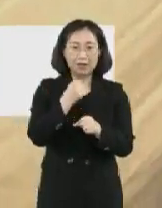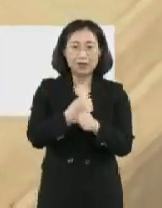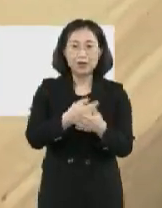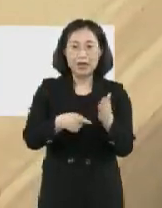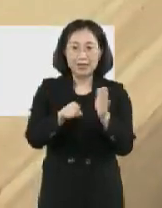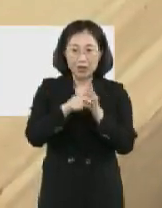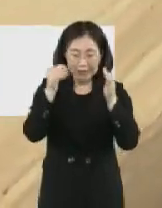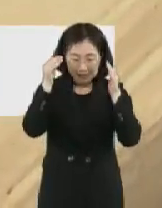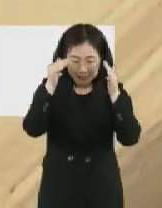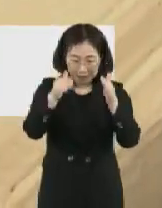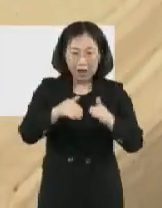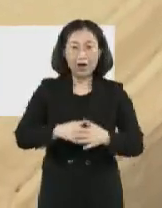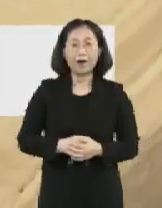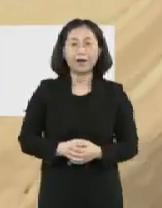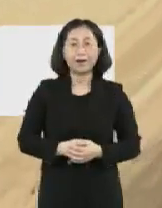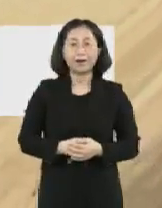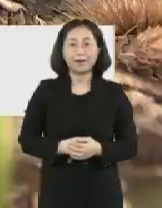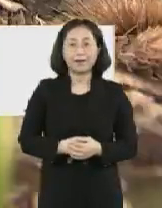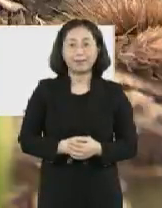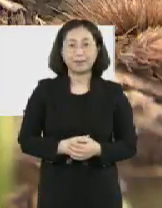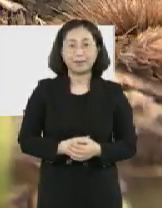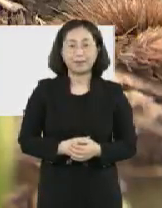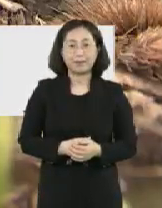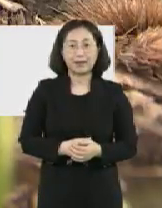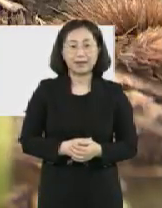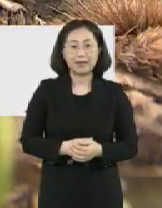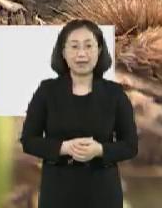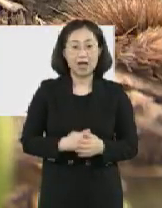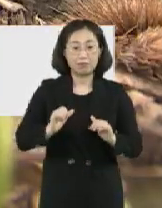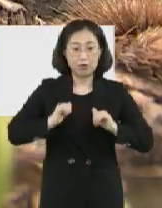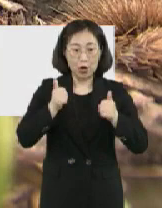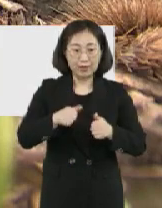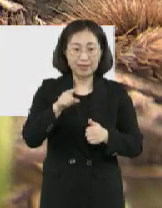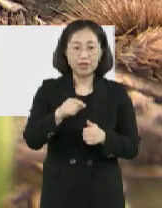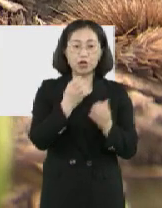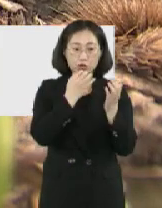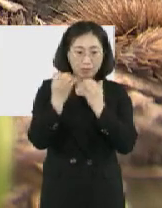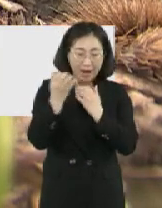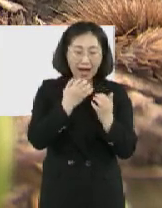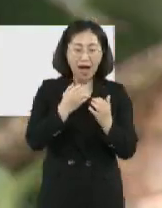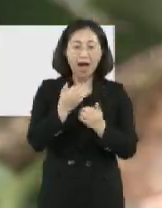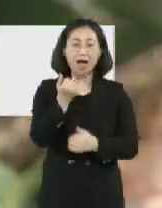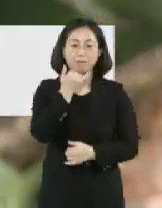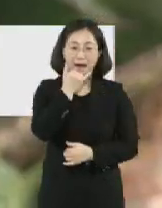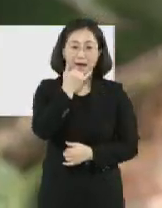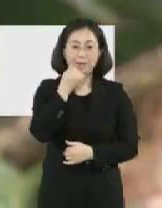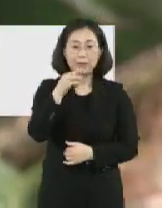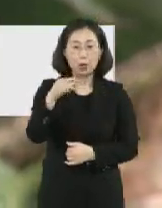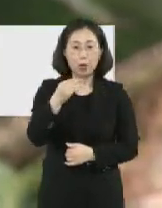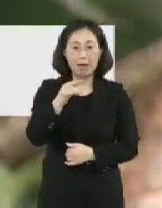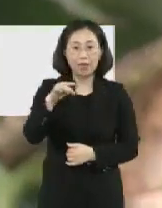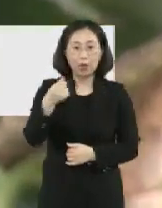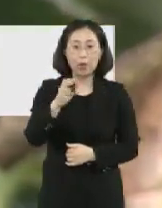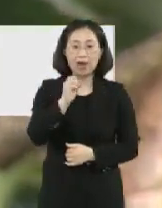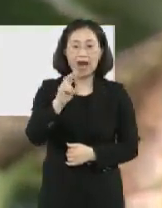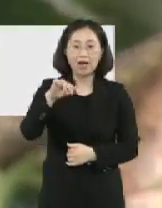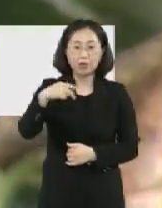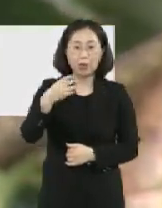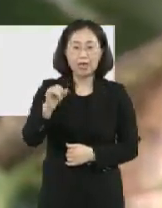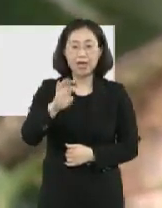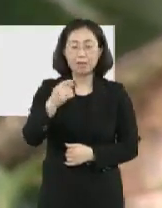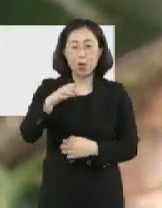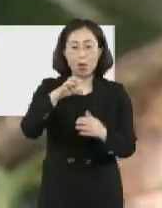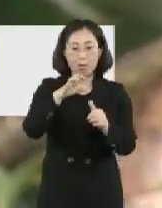연작장애를 최소화하는 데 초점을 맞추기로 했습니다. 부여는 수박을 비롯해 밤과 토마토, 양송이와